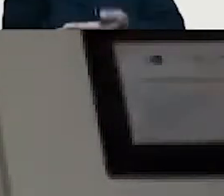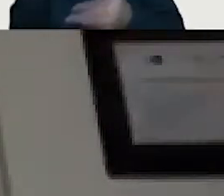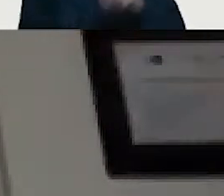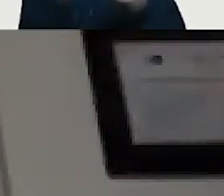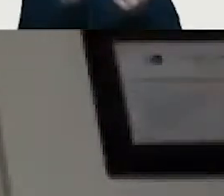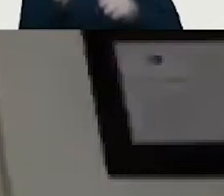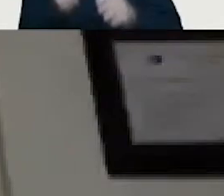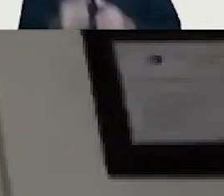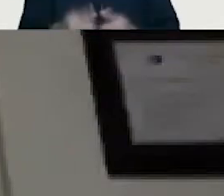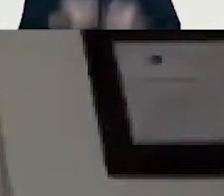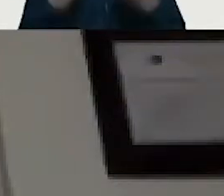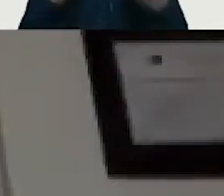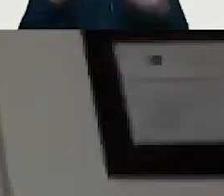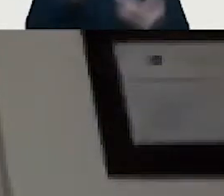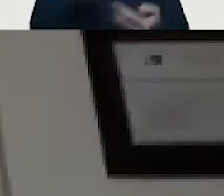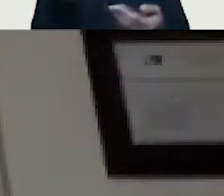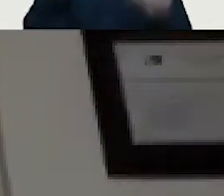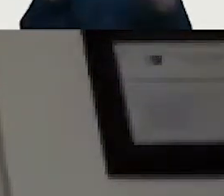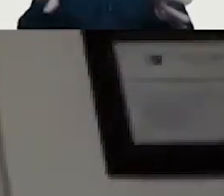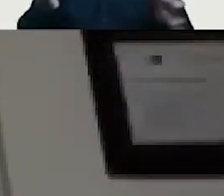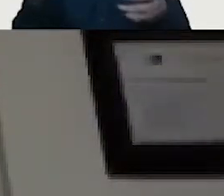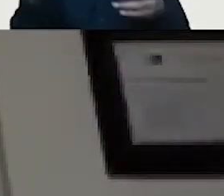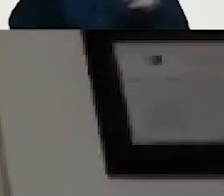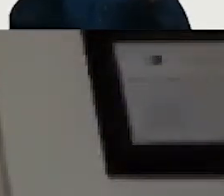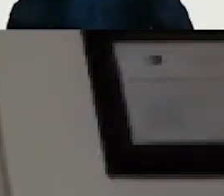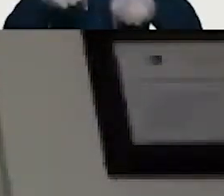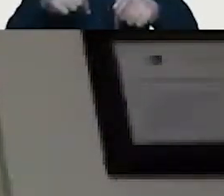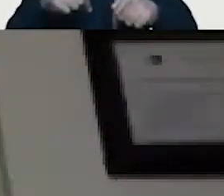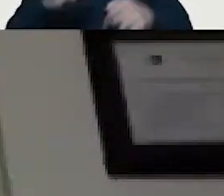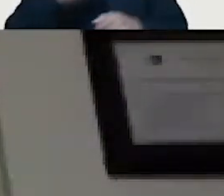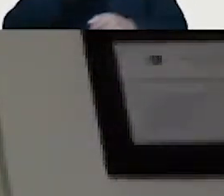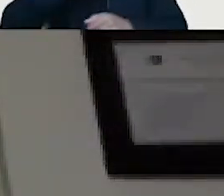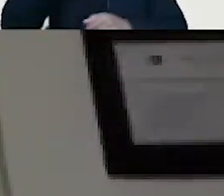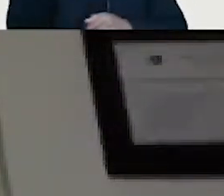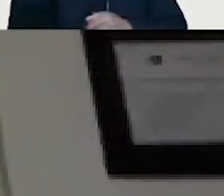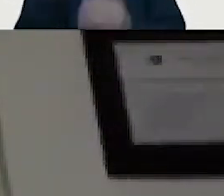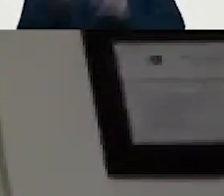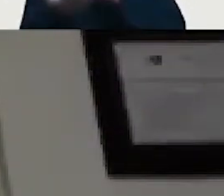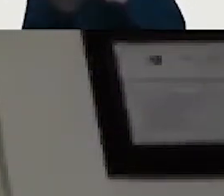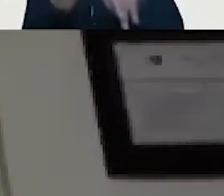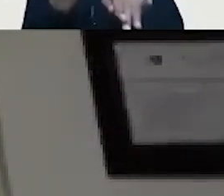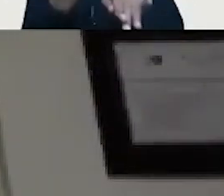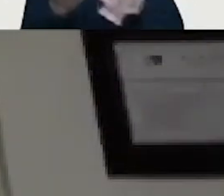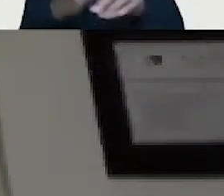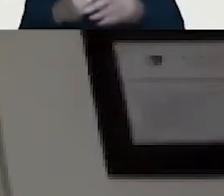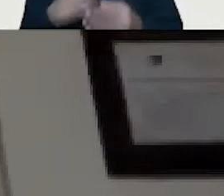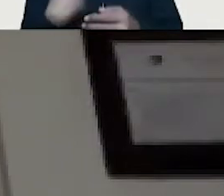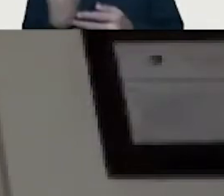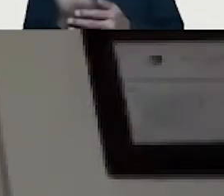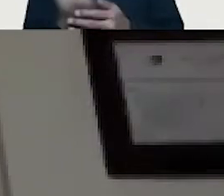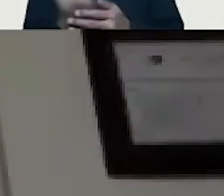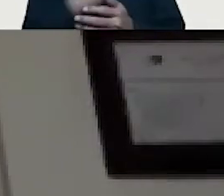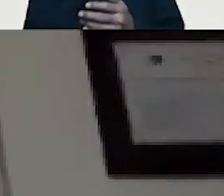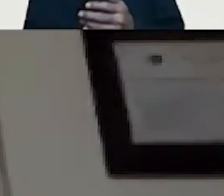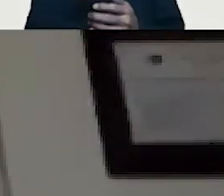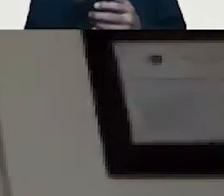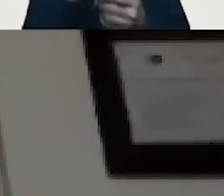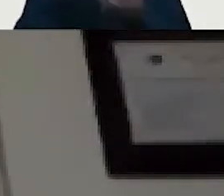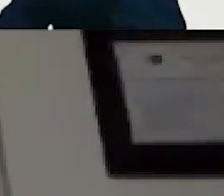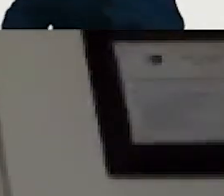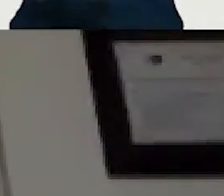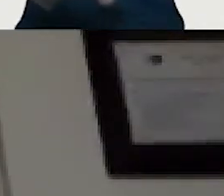malam hari ini kembali Diharapkan besok akan hadir dan Undanglah sahabat-sahabat saudara teman-teman